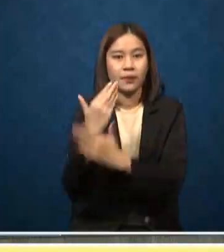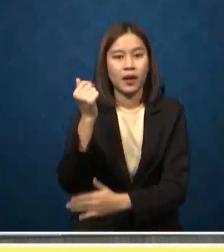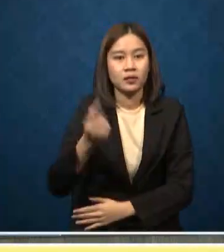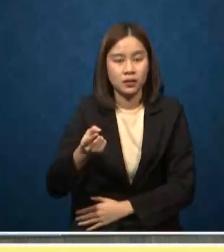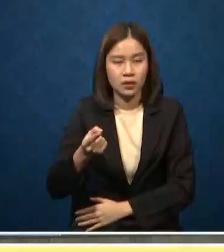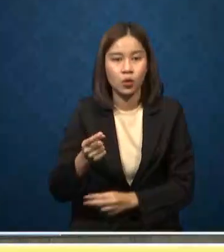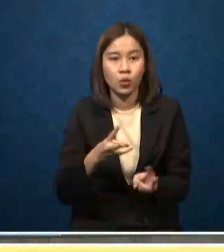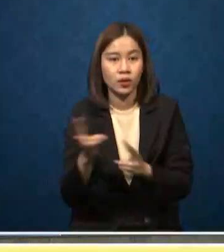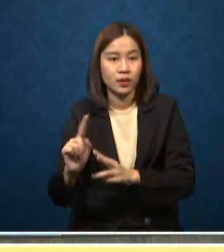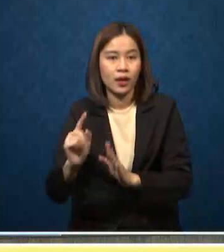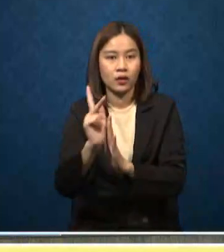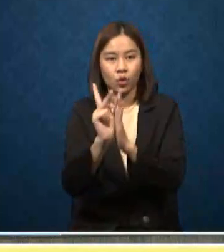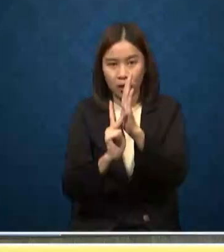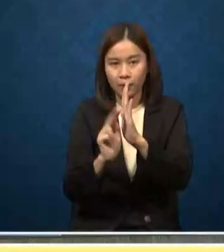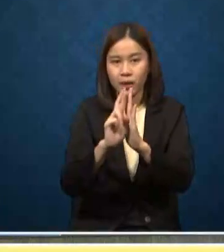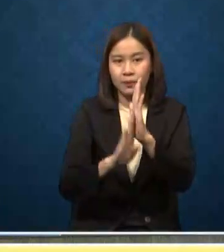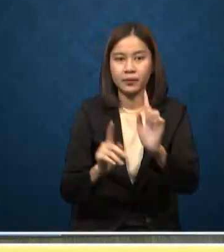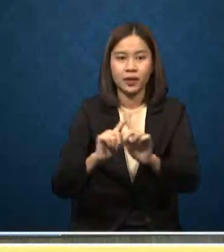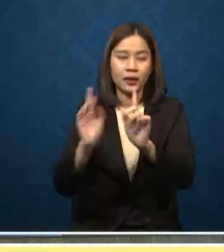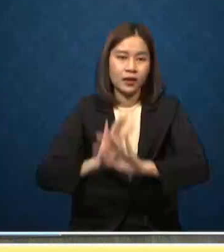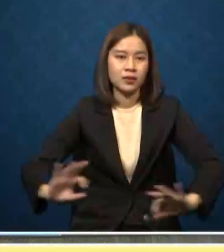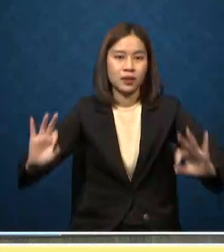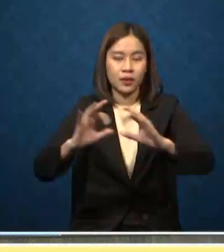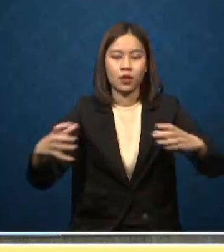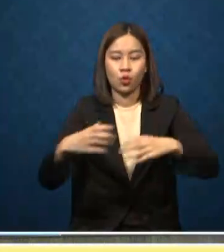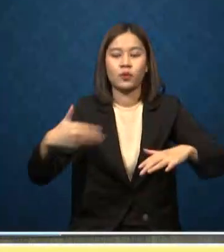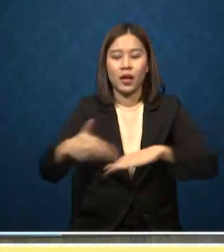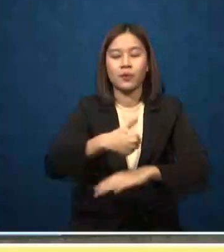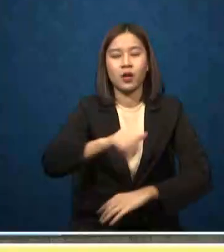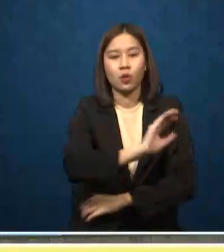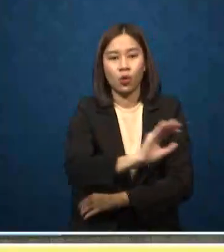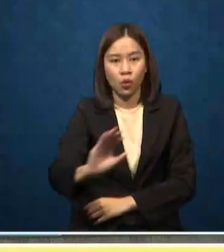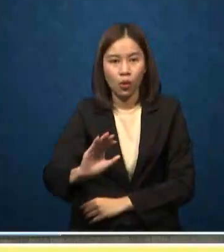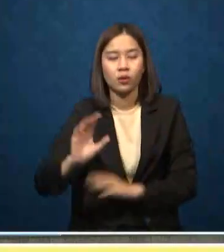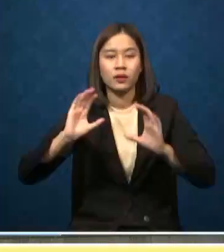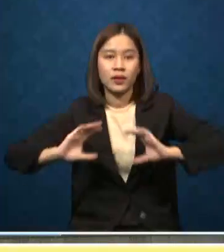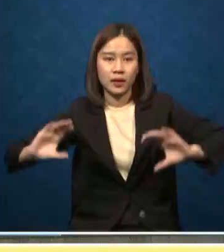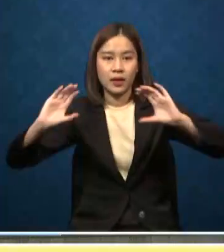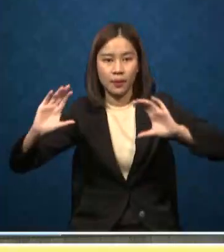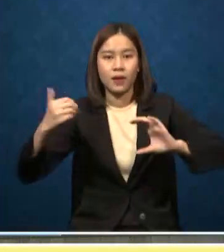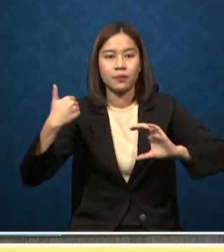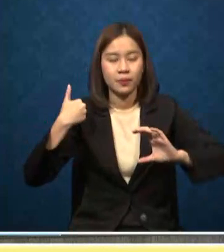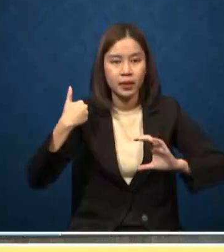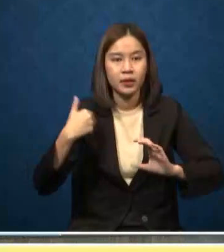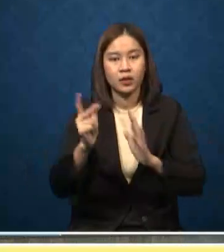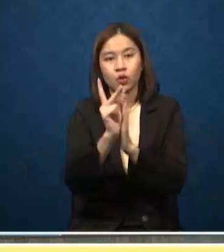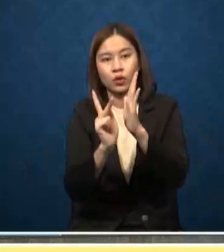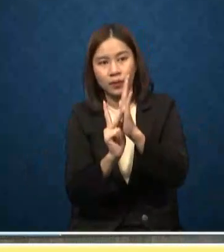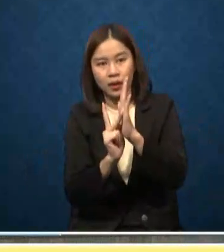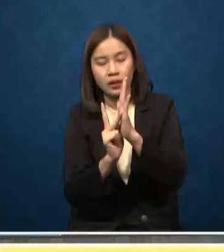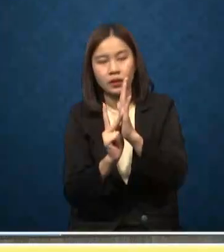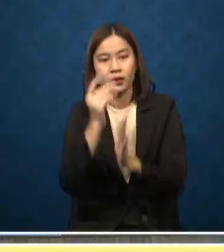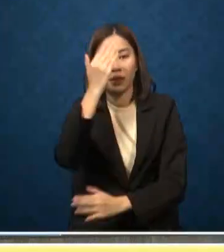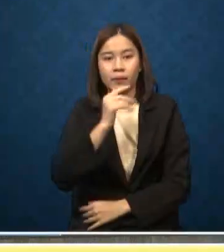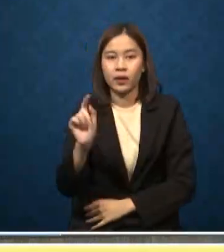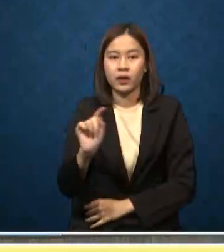การสร้างกฎระเบียบต่างๆที่จำเป็นภายในพรรคการเมืองและภายในรัฐบาลรวมทั้งระบบกฎหมายเพื่อ